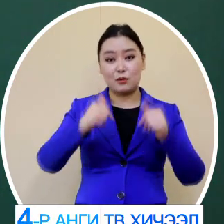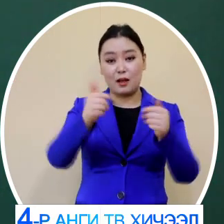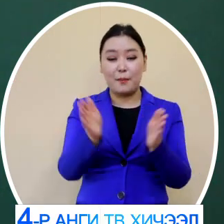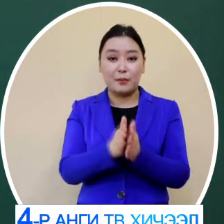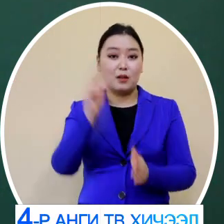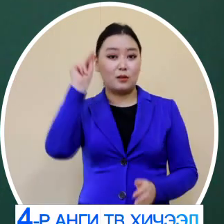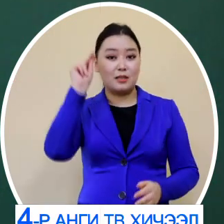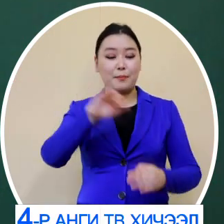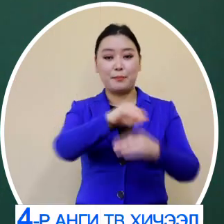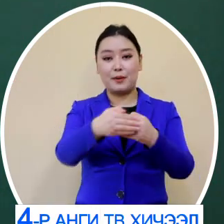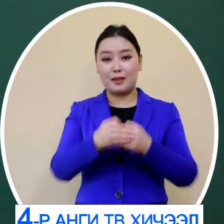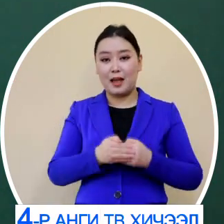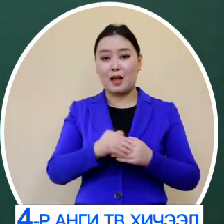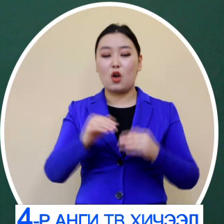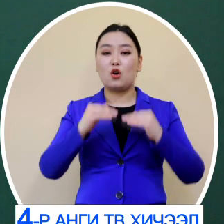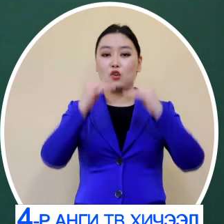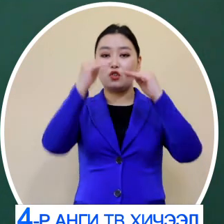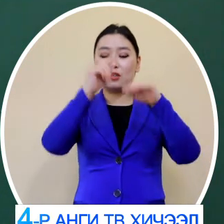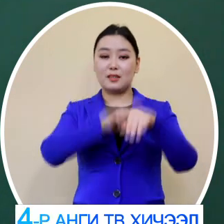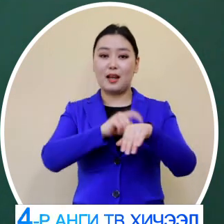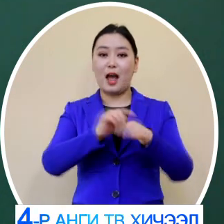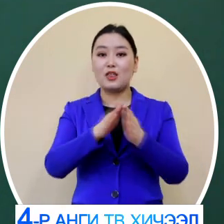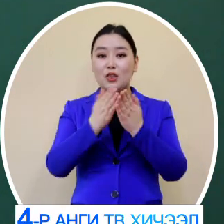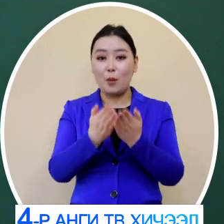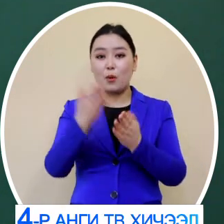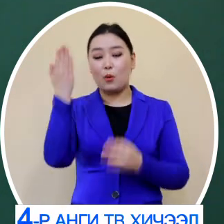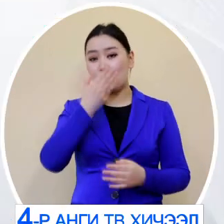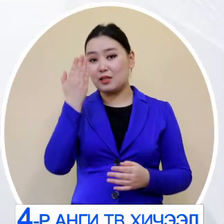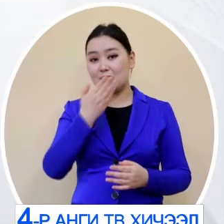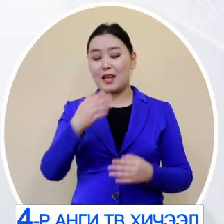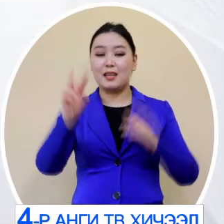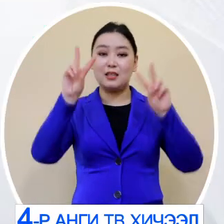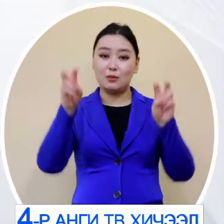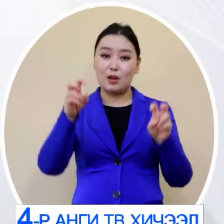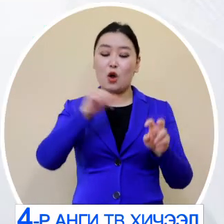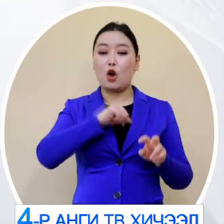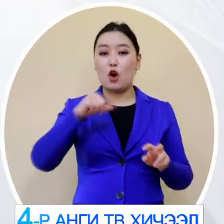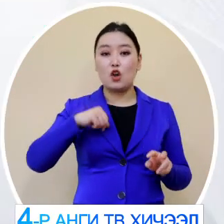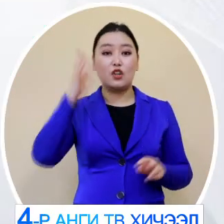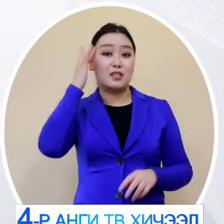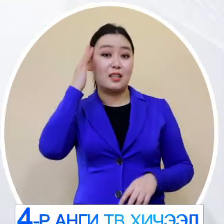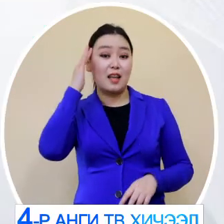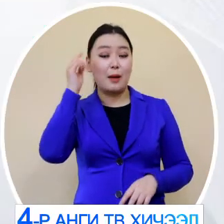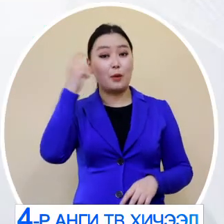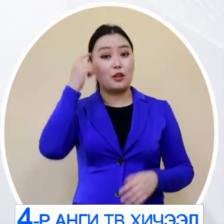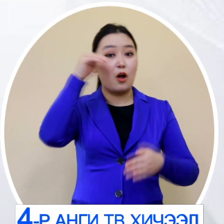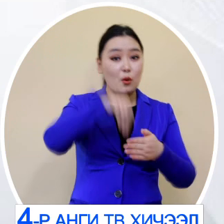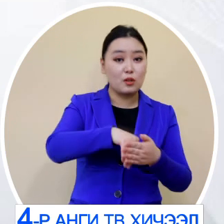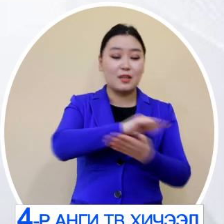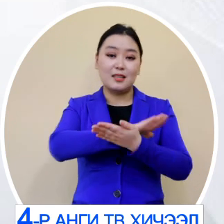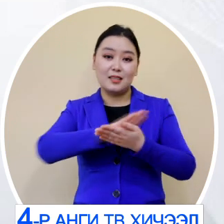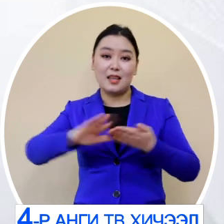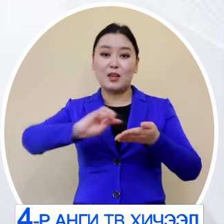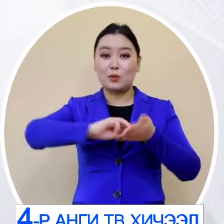гэдгийг хамтдаа суралцлаа. За багш нь бие даан хөгжих цагаараа хүүхдүүдтэй ном уншицгаая сэдвээрээ өөрийнхөө санаа бодлыг тусгаж